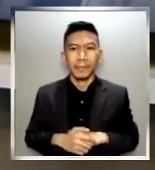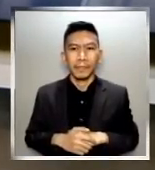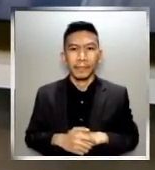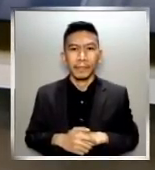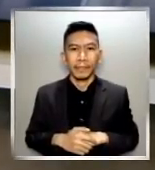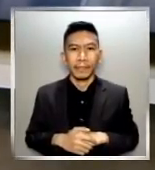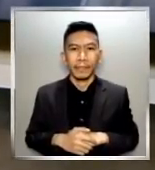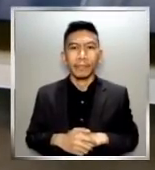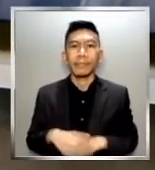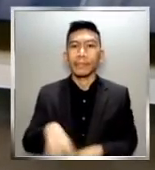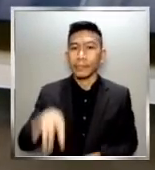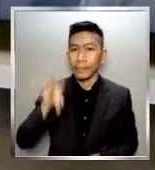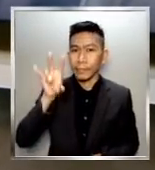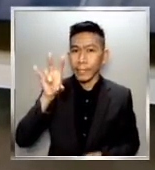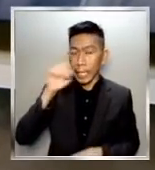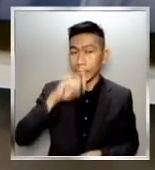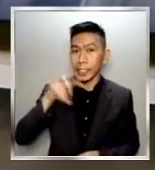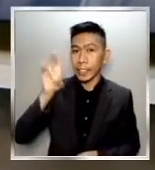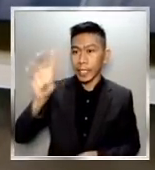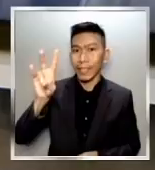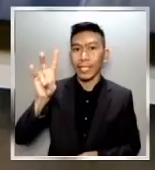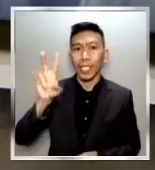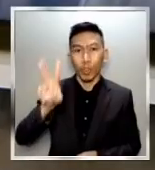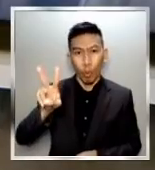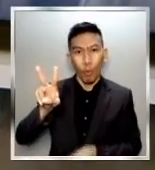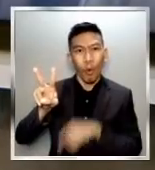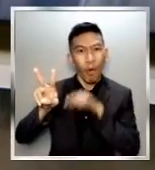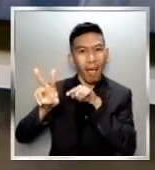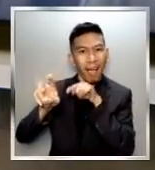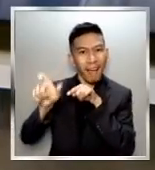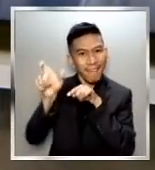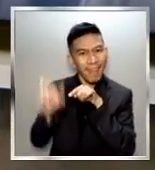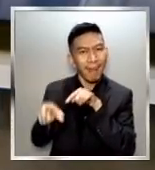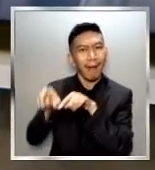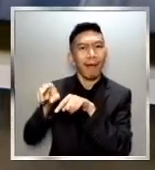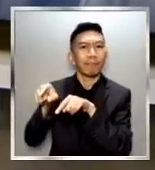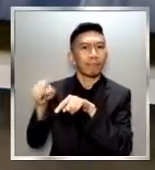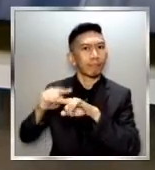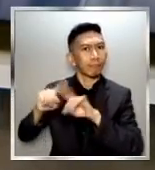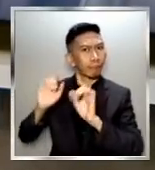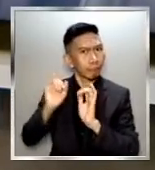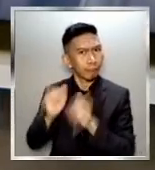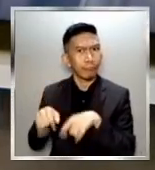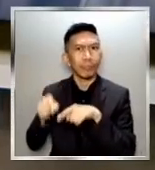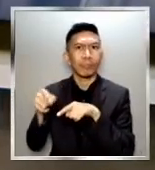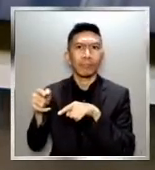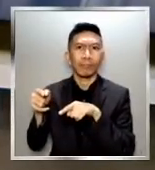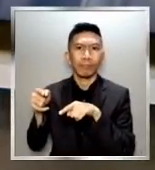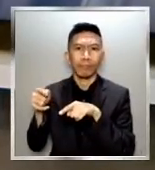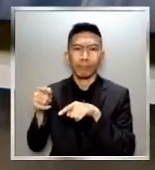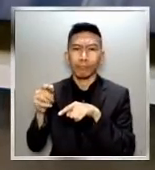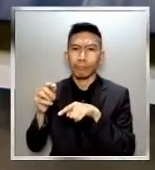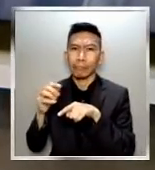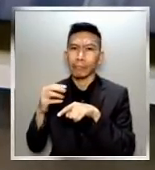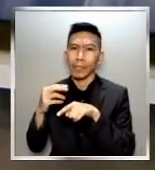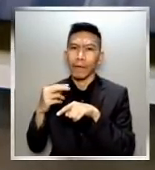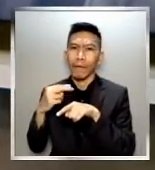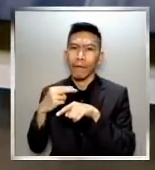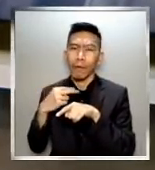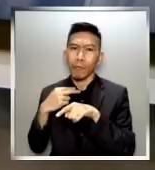72 taong gulang na pero hindi pa rin po nawawala sa tono sa pagtipa niya